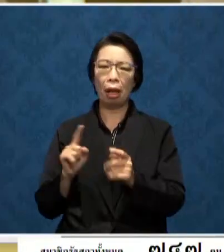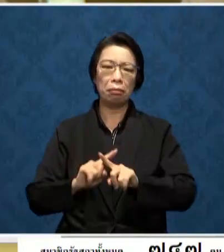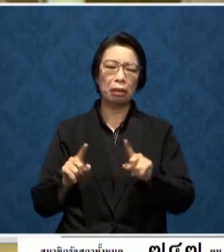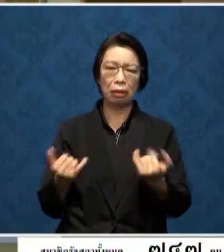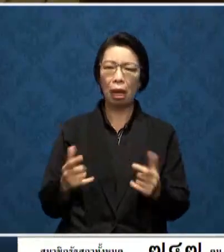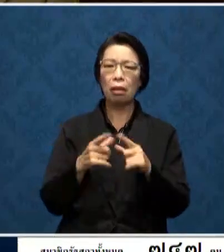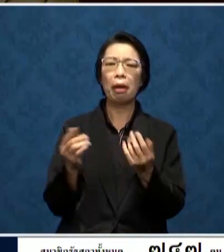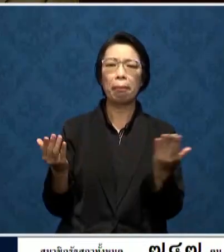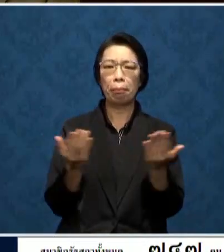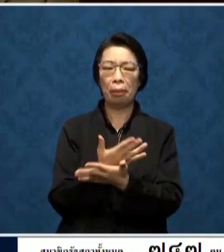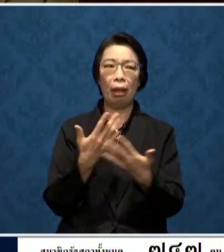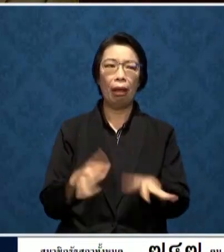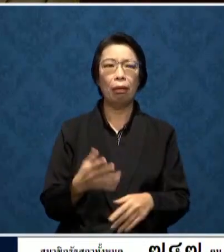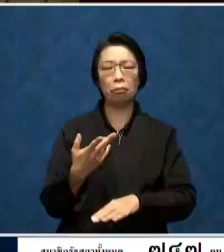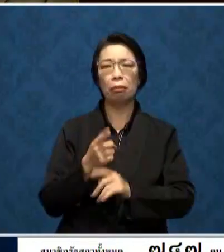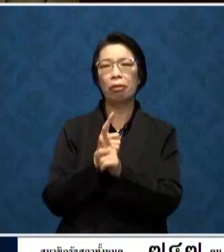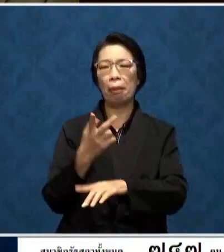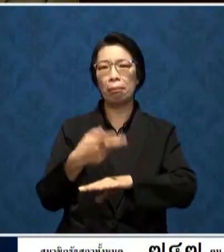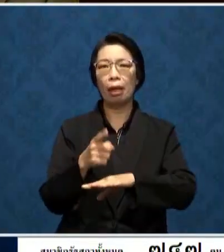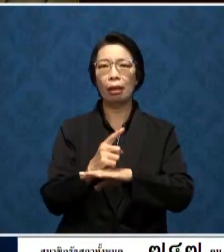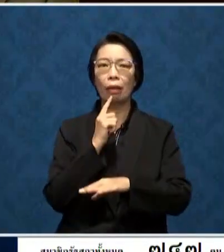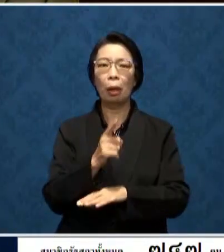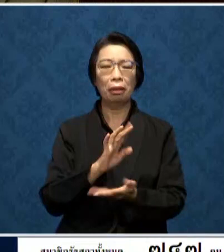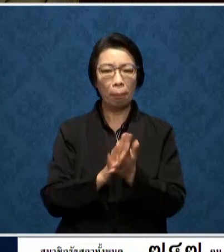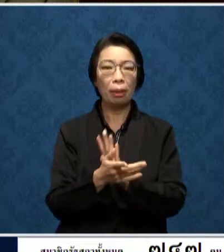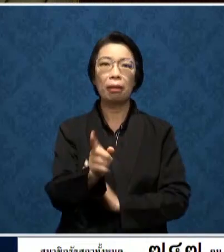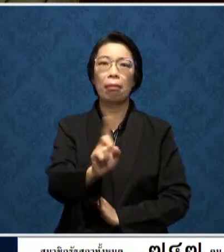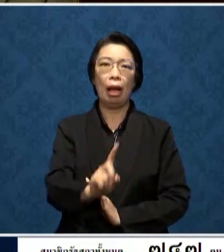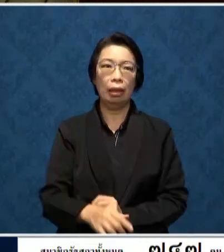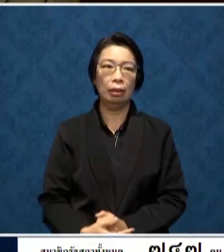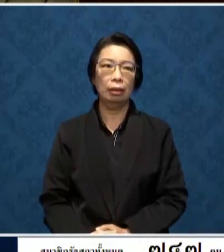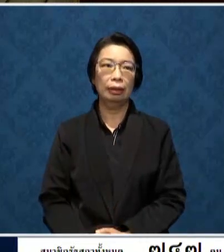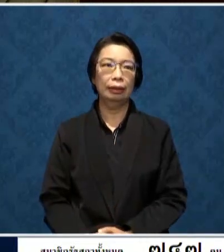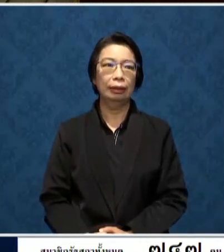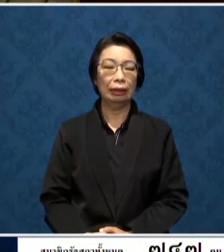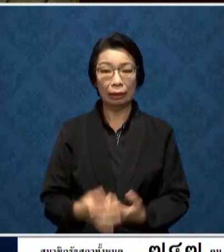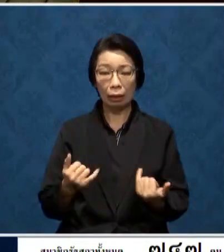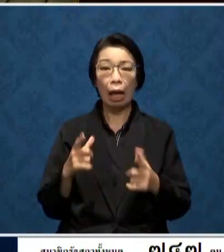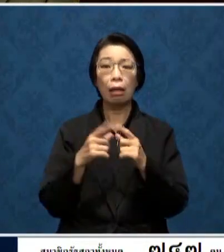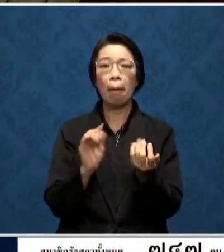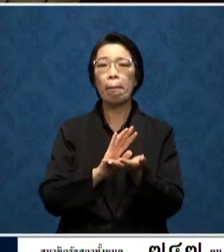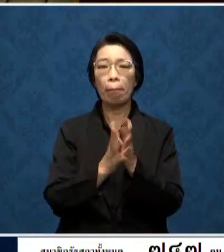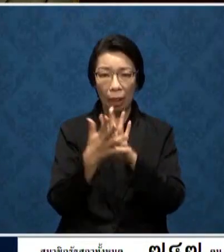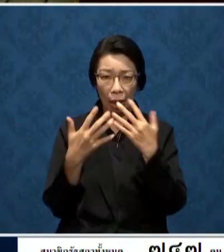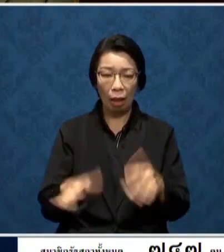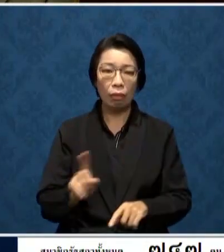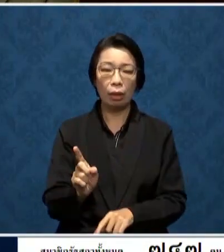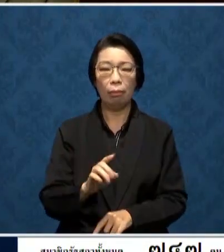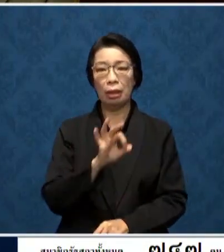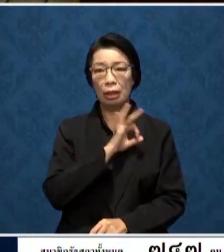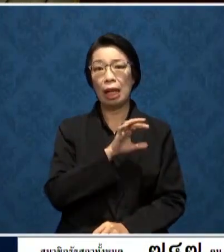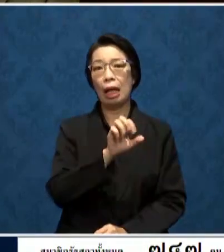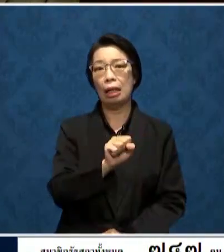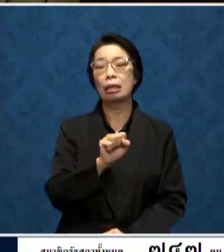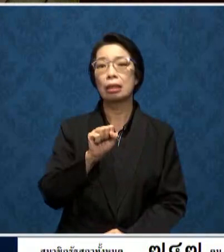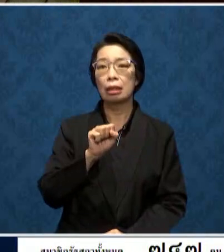ๆ มไม่เปลี่ยนนะครับอยทตประทานว่แต่ถามวา แลวมจะเปลยนตอนไหนถ้สถานการณมนเปลี่ยนก็จะเปลยนตอนที่สมาชิกษภาใช้